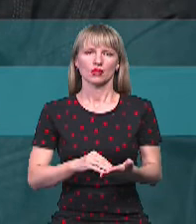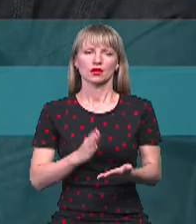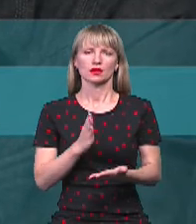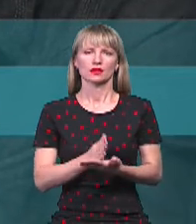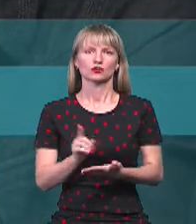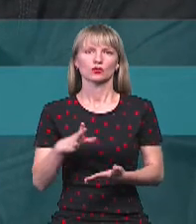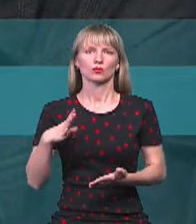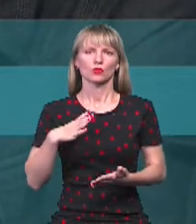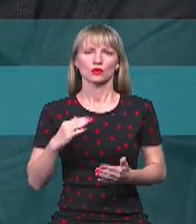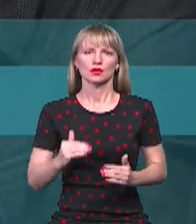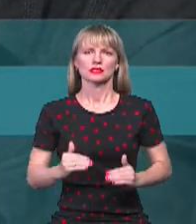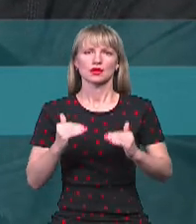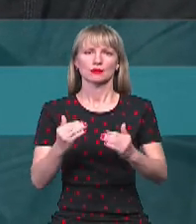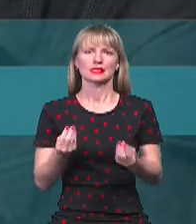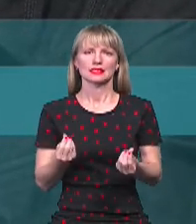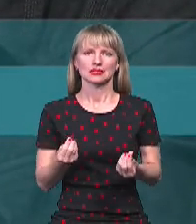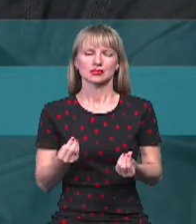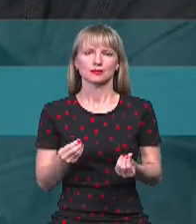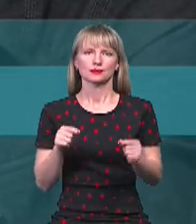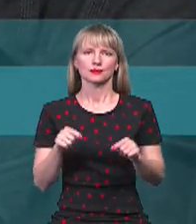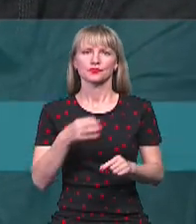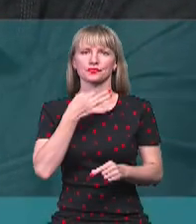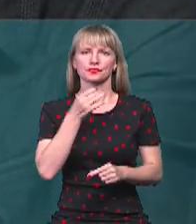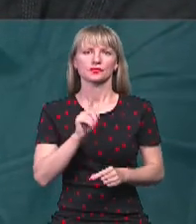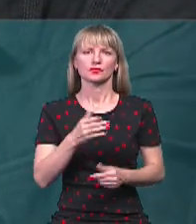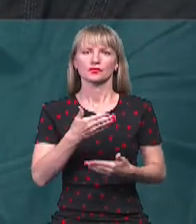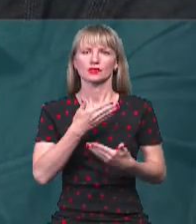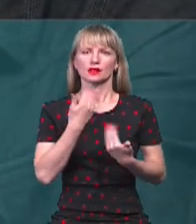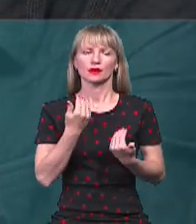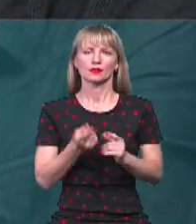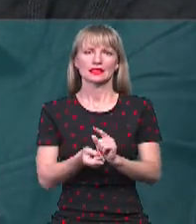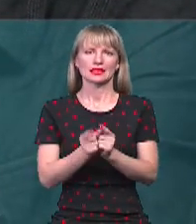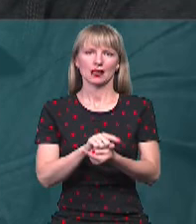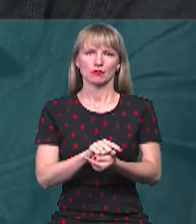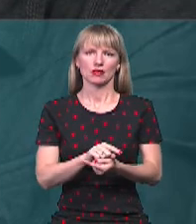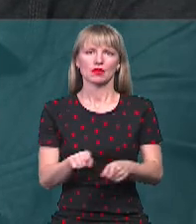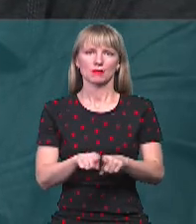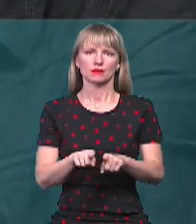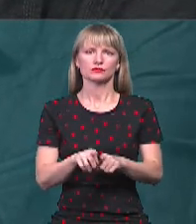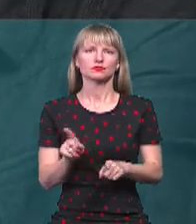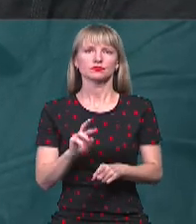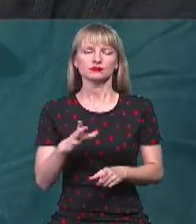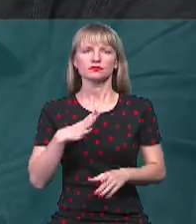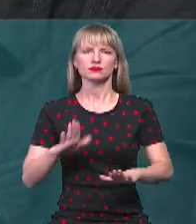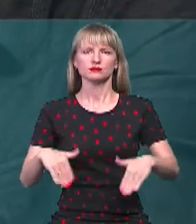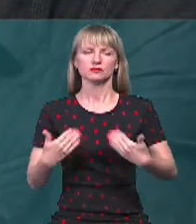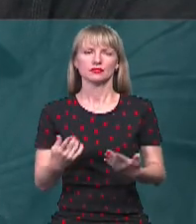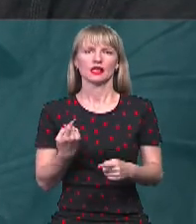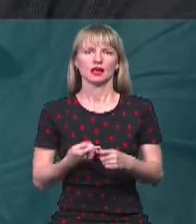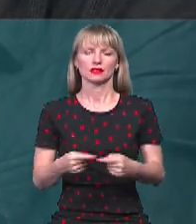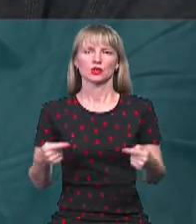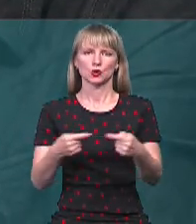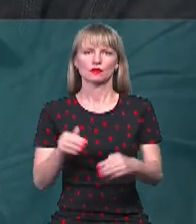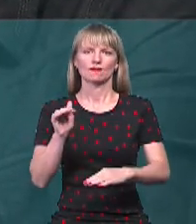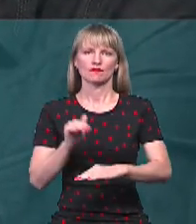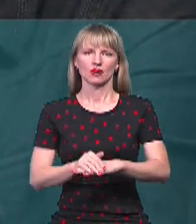що були стрибки цін, але тут ви зазначили, що не було заміни адекватної, яка була б запропонована. Це вже підтверджені факти, так?